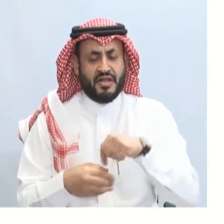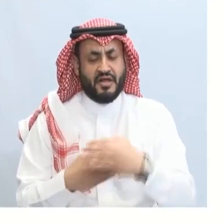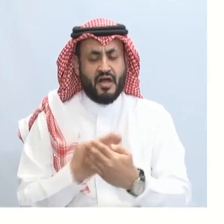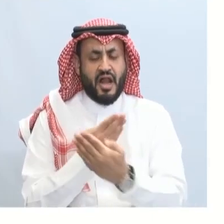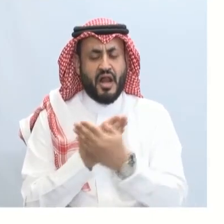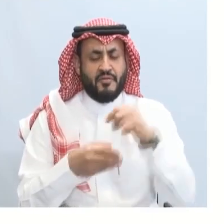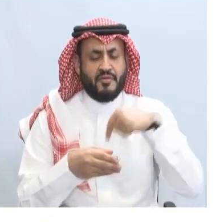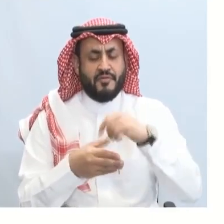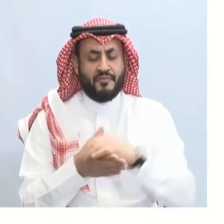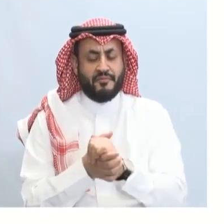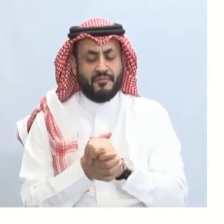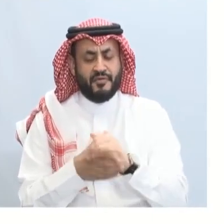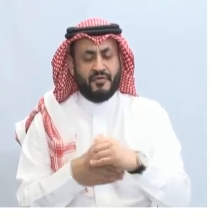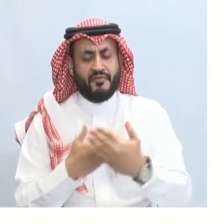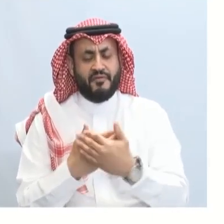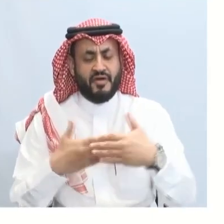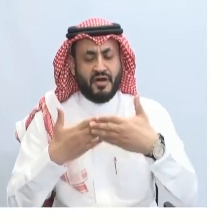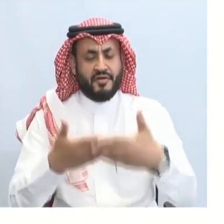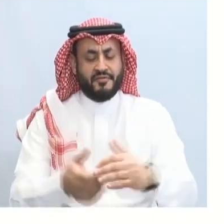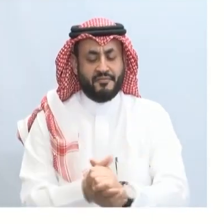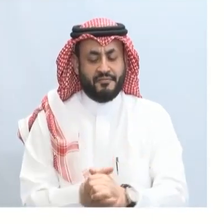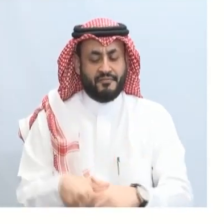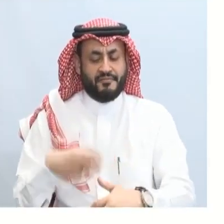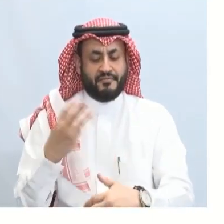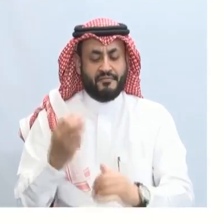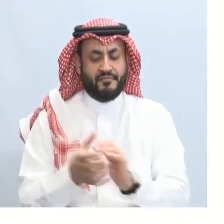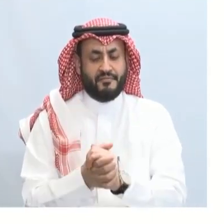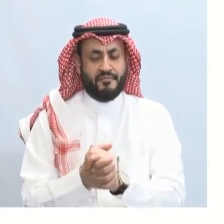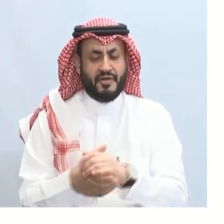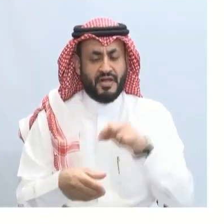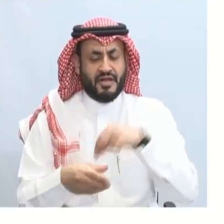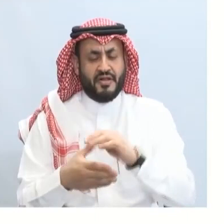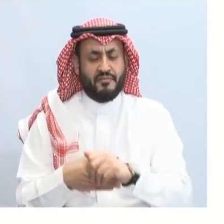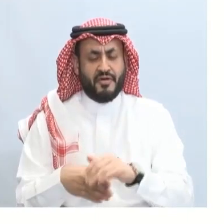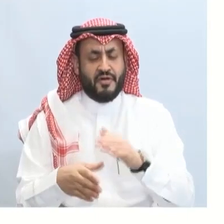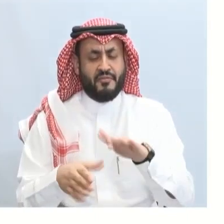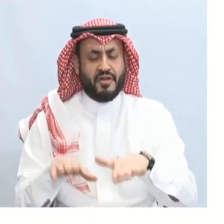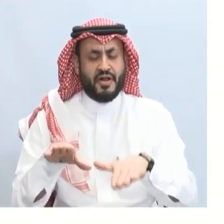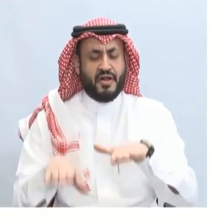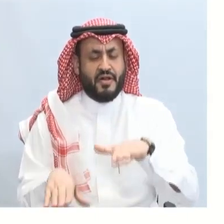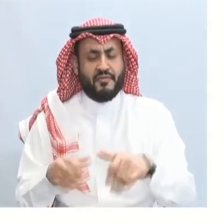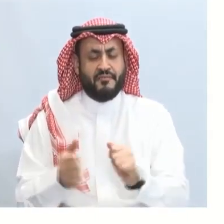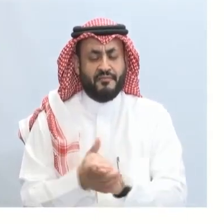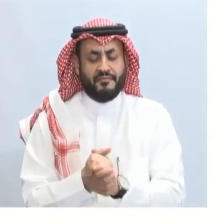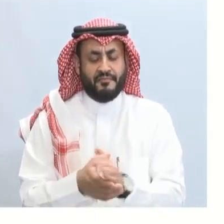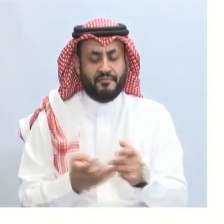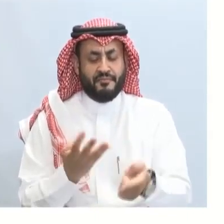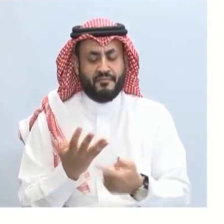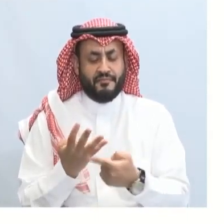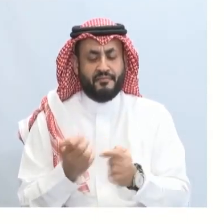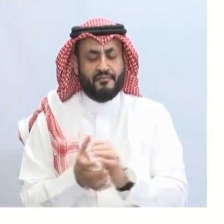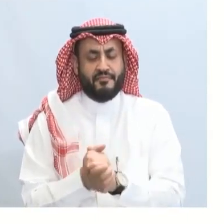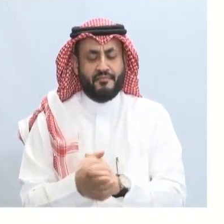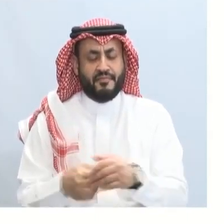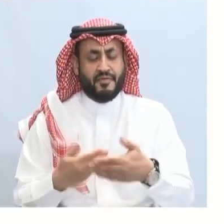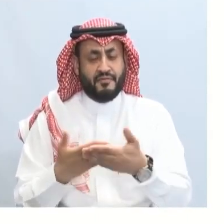الامن الداخلي والدفاع الخارجي ثالثا تطبيق العدل والمساواه رابعا